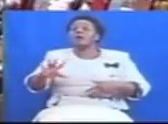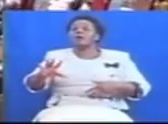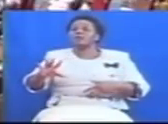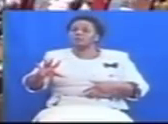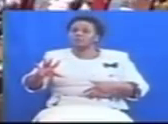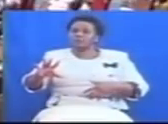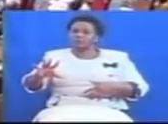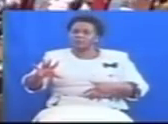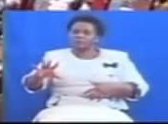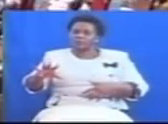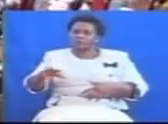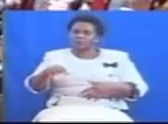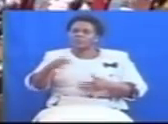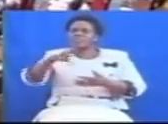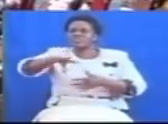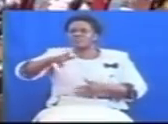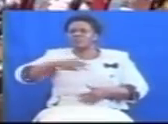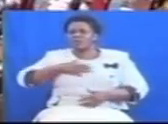majibu.